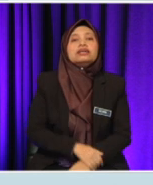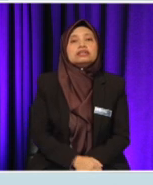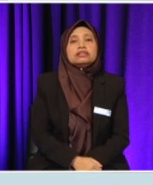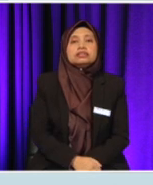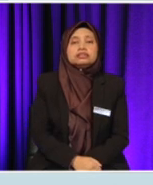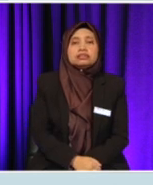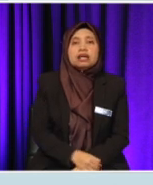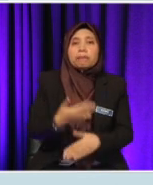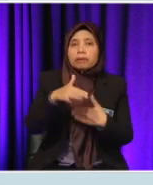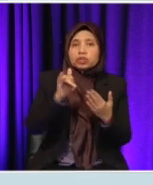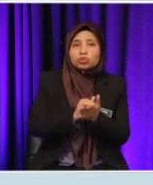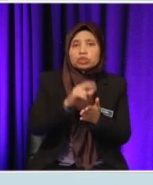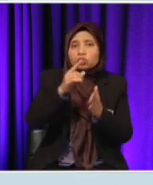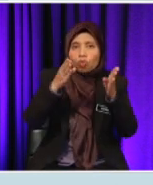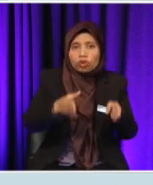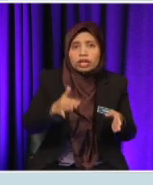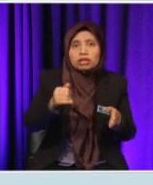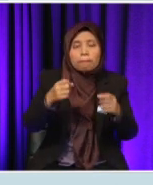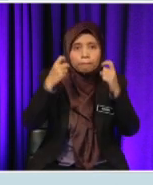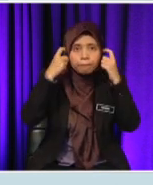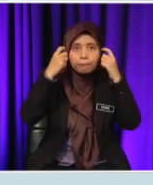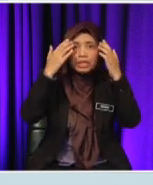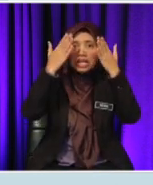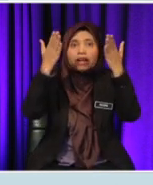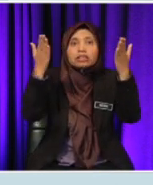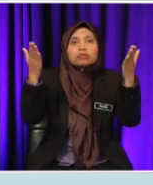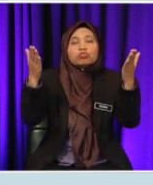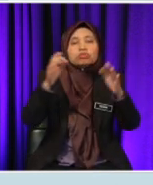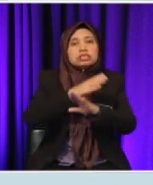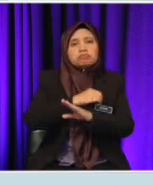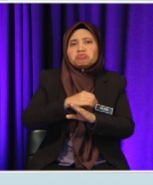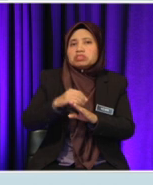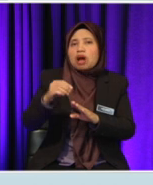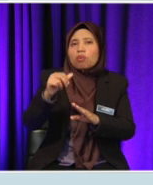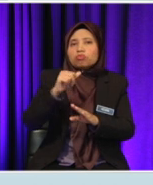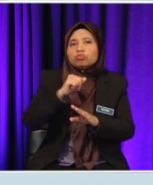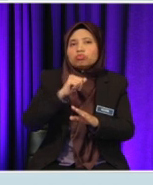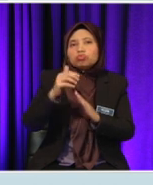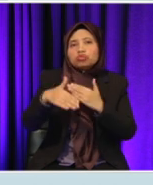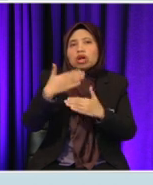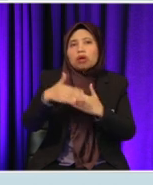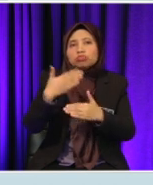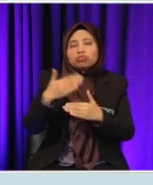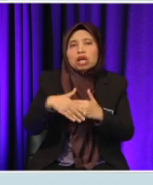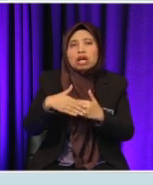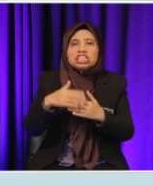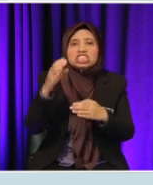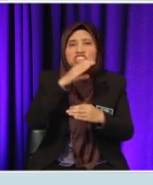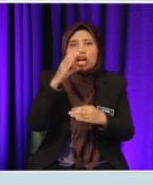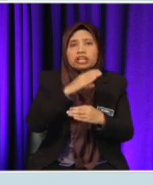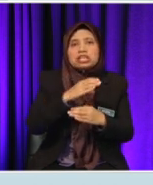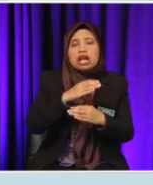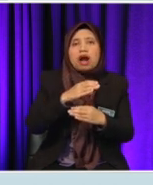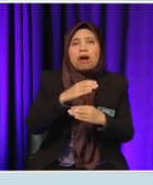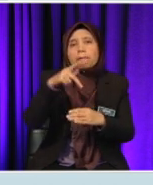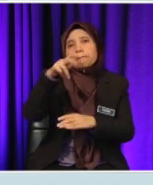kemudian seorang yang sangat berpikiran terbuka tidak mudah dituduh coba mencari pubg buah-buahan oleh